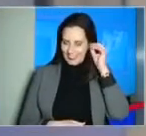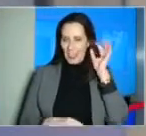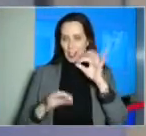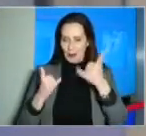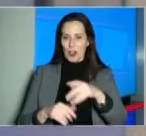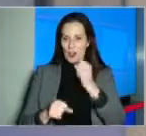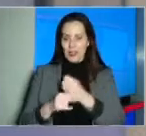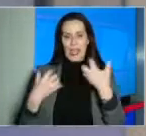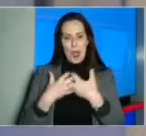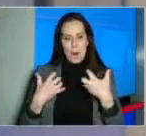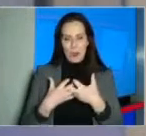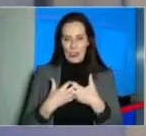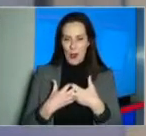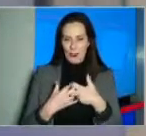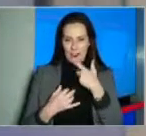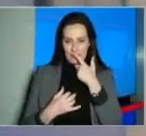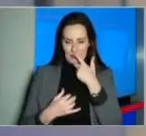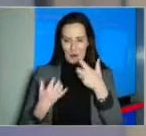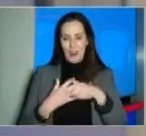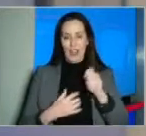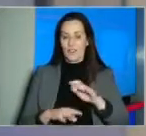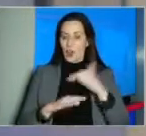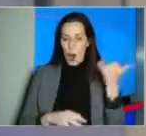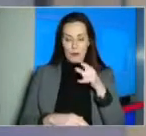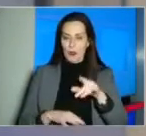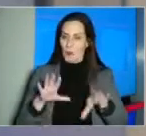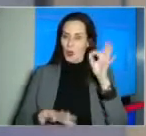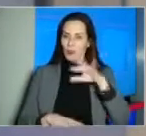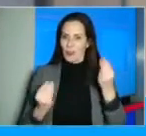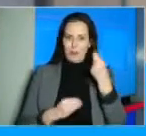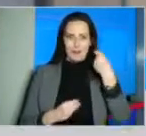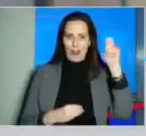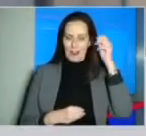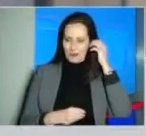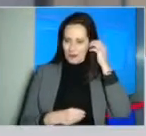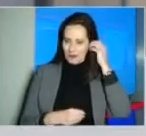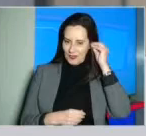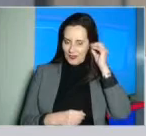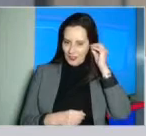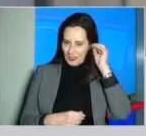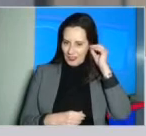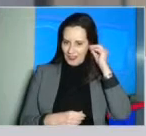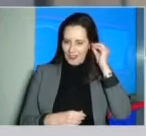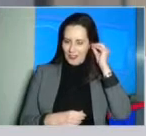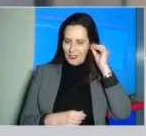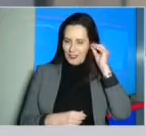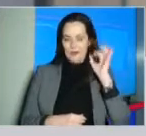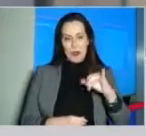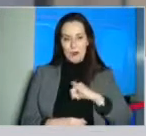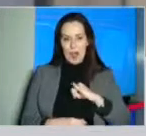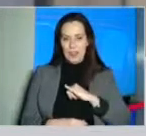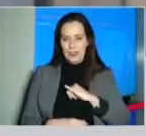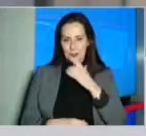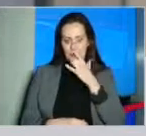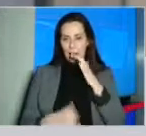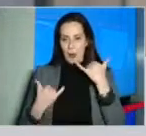את המוזיאון, נכון? מוזיאון הכנסת. וכל הזמן אתה מוצא אוצרות, נכון? יצא לנו לדבר פעם, וזה מרתק. נכון, וגם הפעם